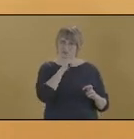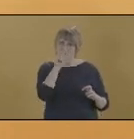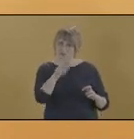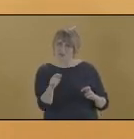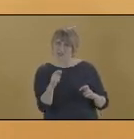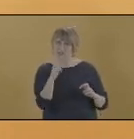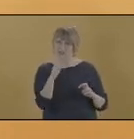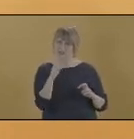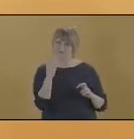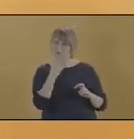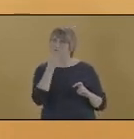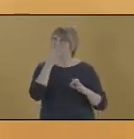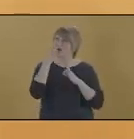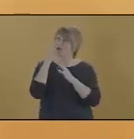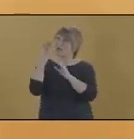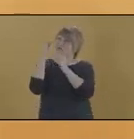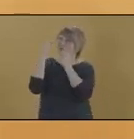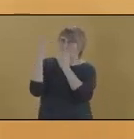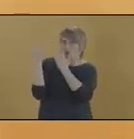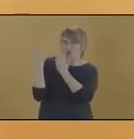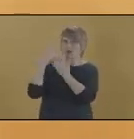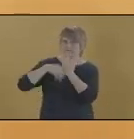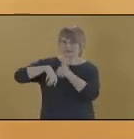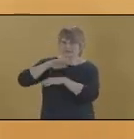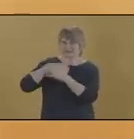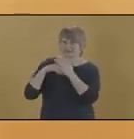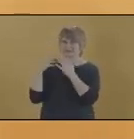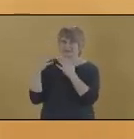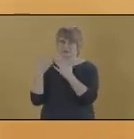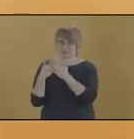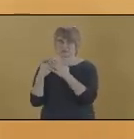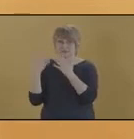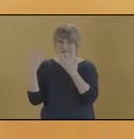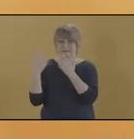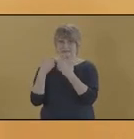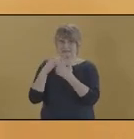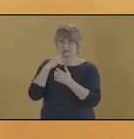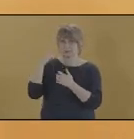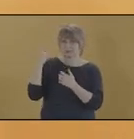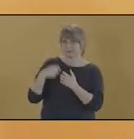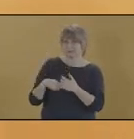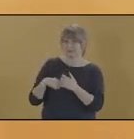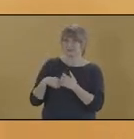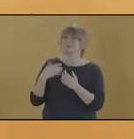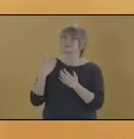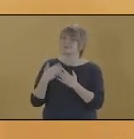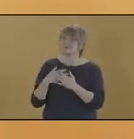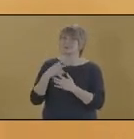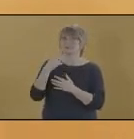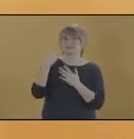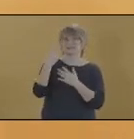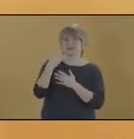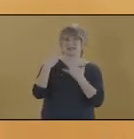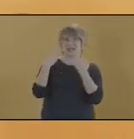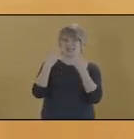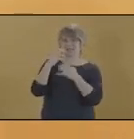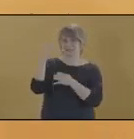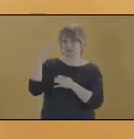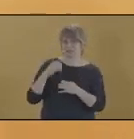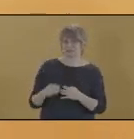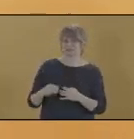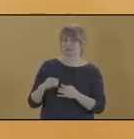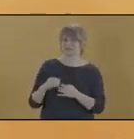Jugendliche, um Informationen jetzt gerade über den Krieg in der Ukraine zu bekommen, dann waren das 82%